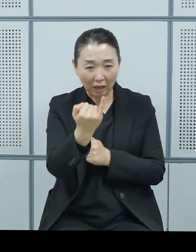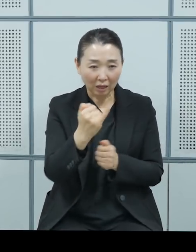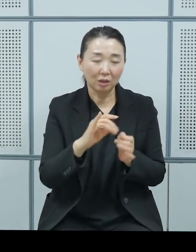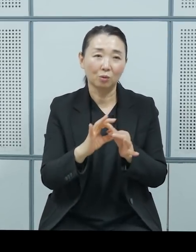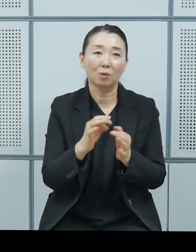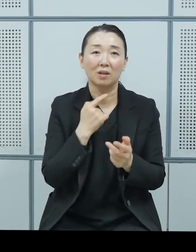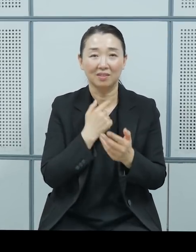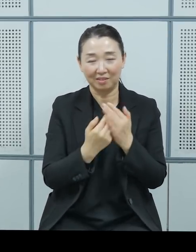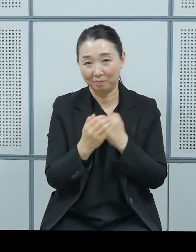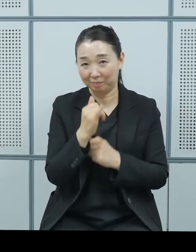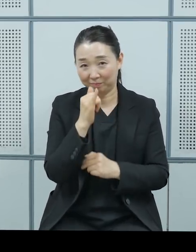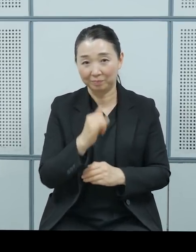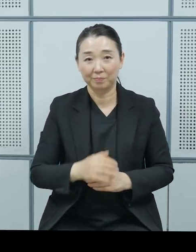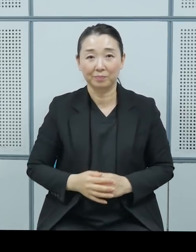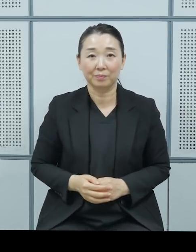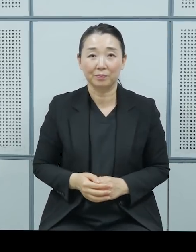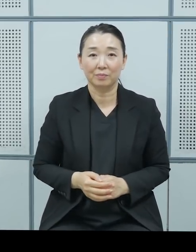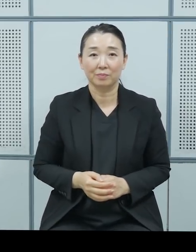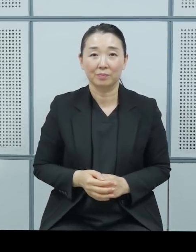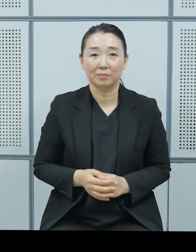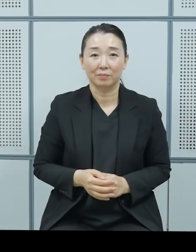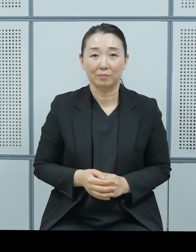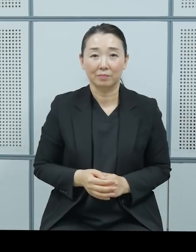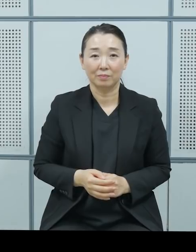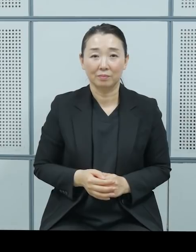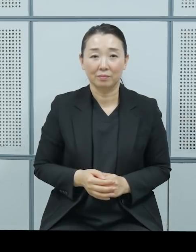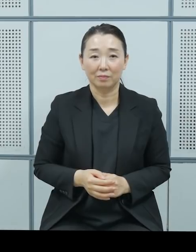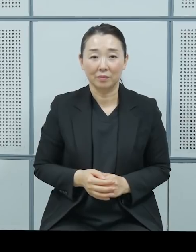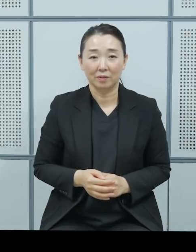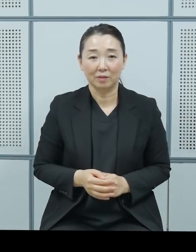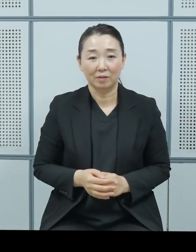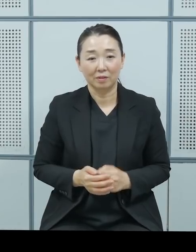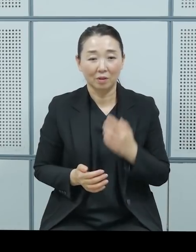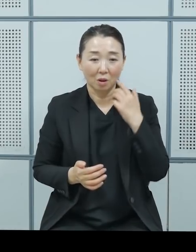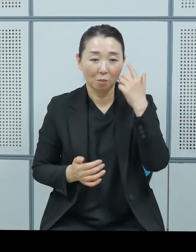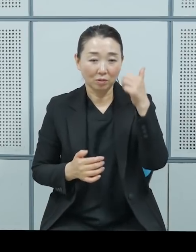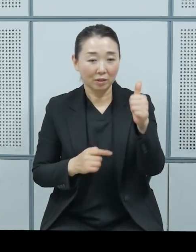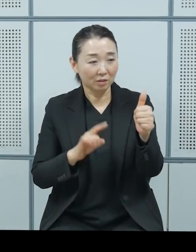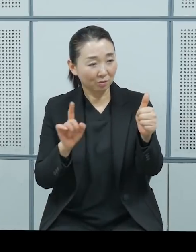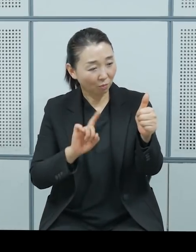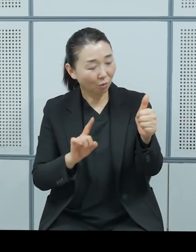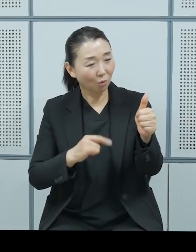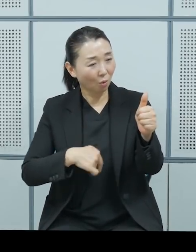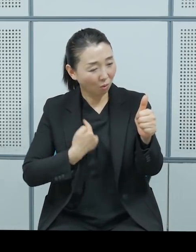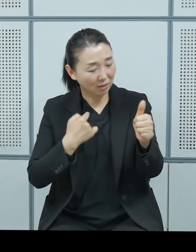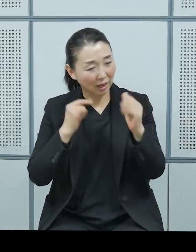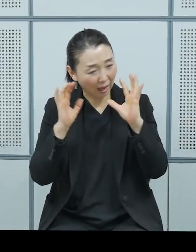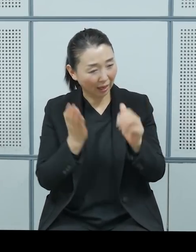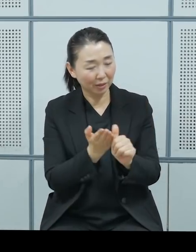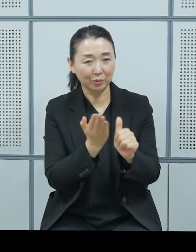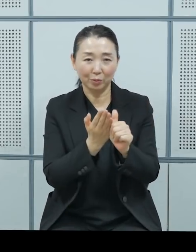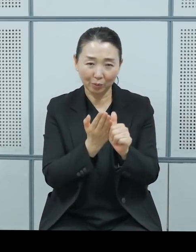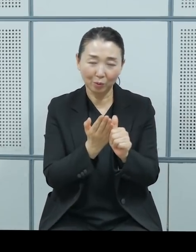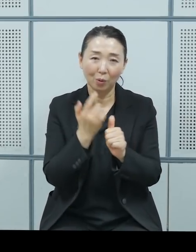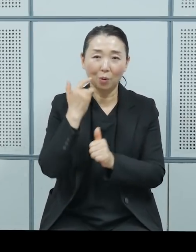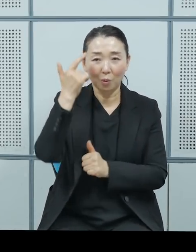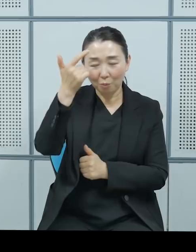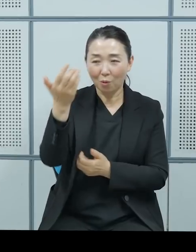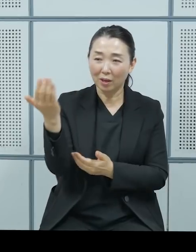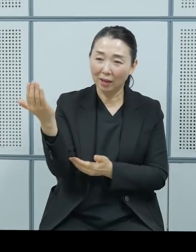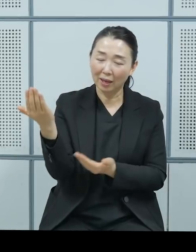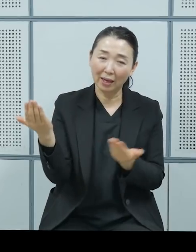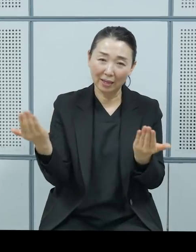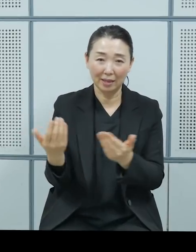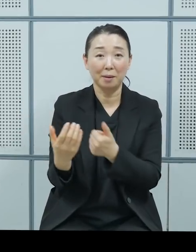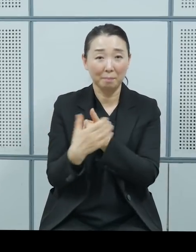통해서 체험하게 되었어요. 예. 근데 목사님 어떠세요? 이렇게 혼자 뭐 육아도 하시고 목회하시느라 너무나